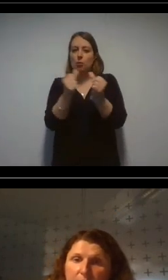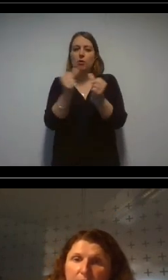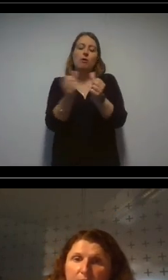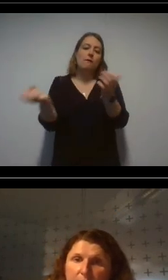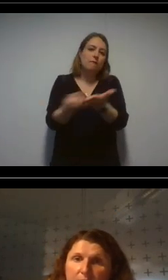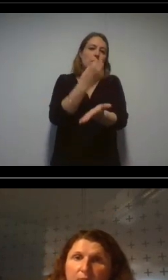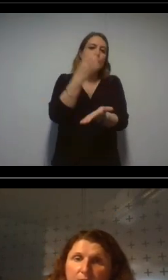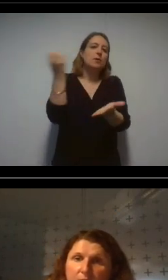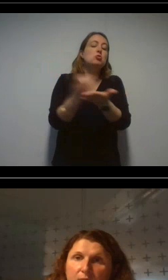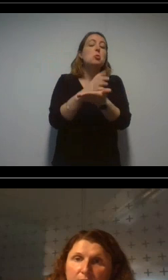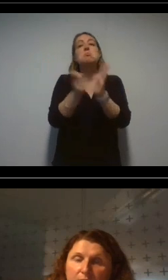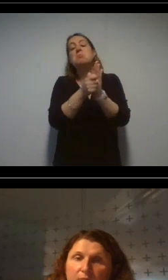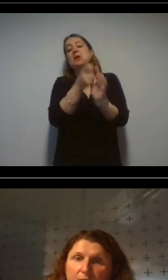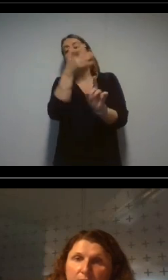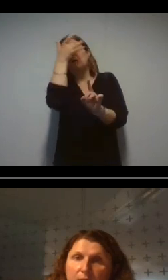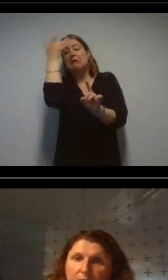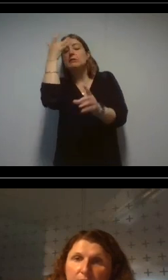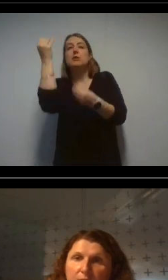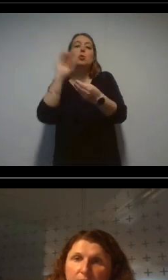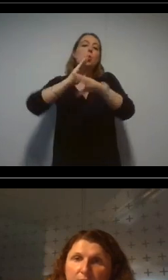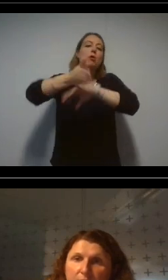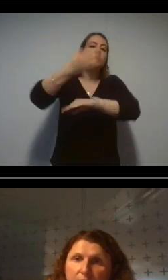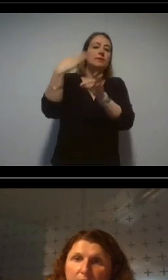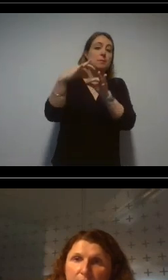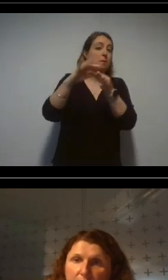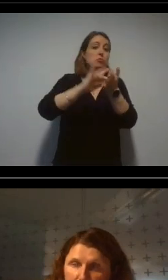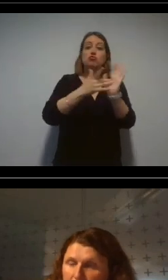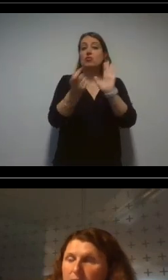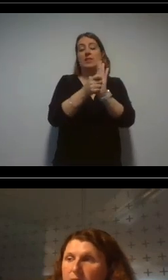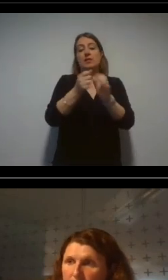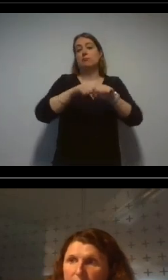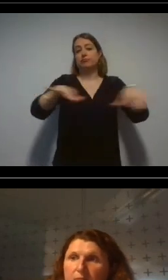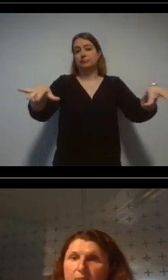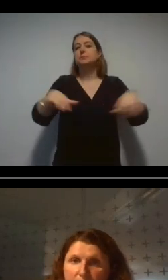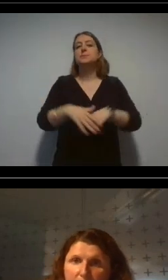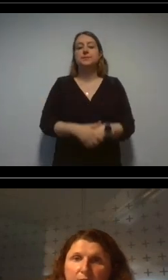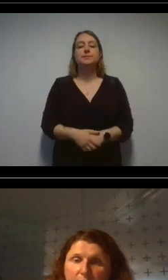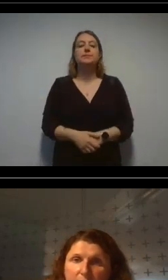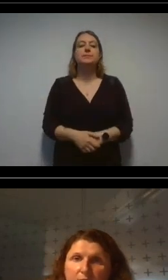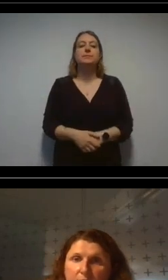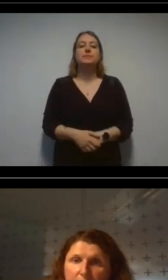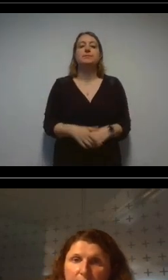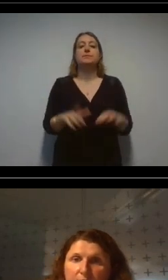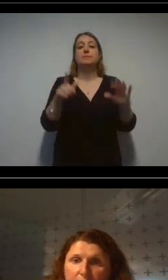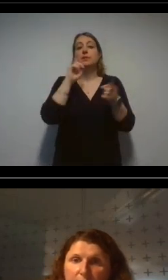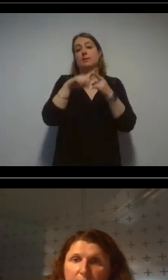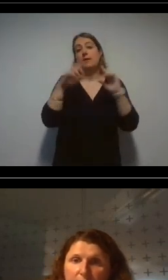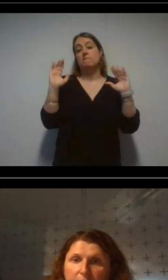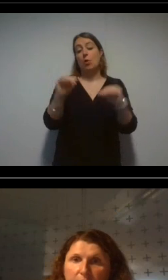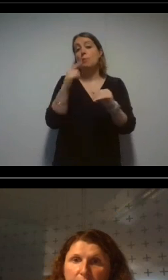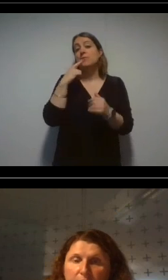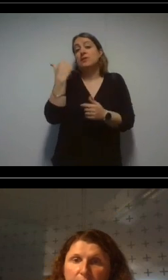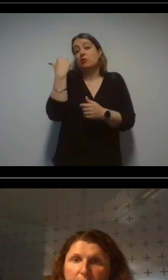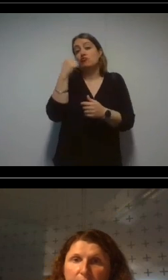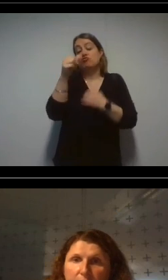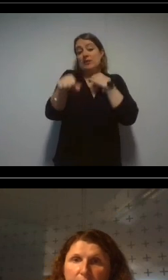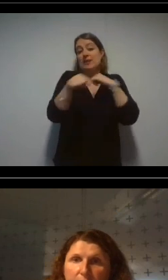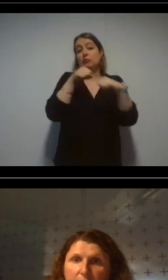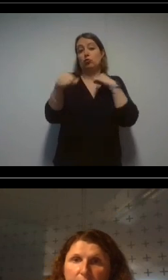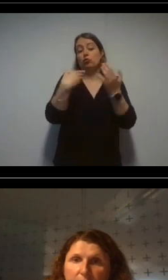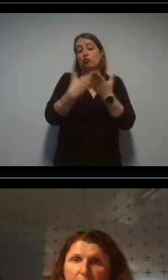à l'été ou à la rentrée de septembre l'ensemble des dates et des lieux pour ces forums-là, qui sont les seules actions finalement chez Arpège où c'est